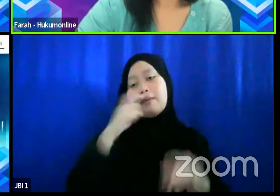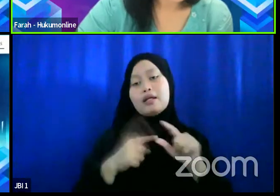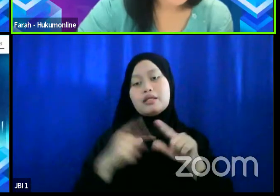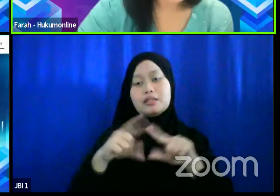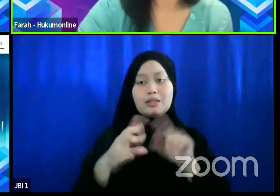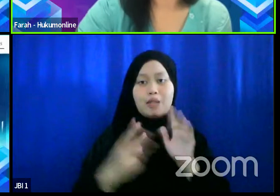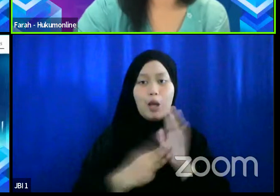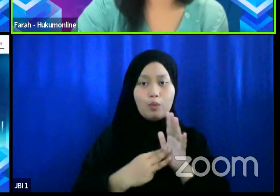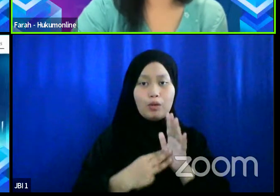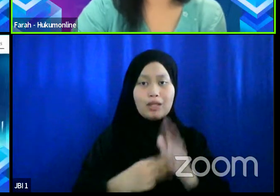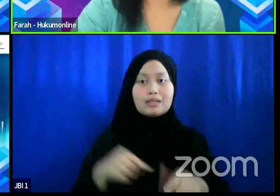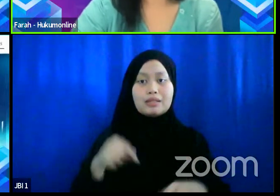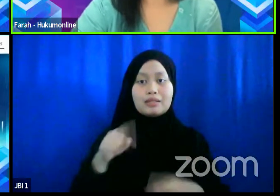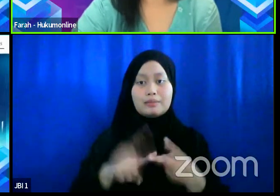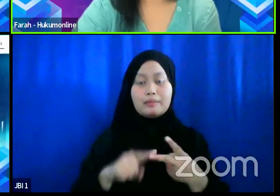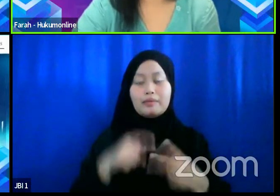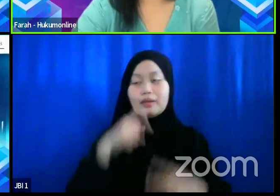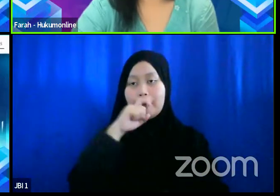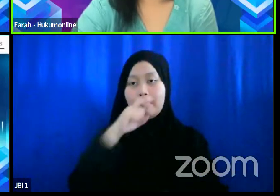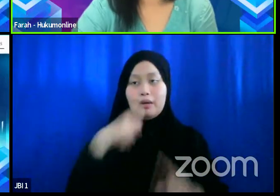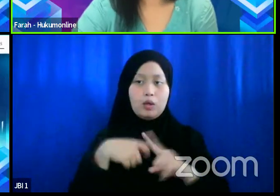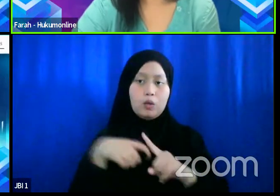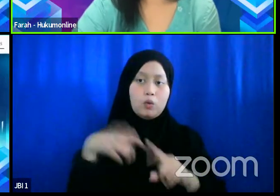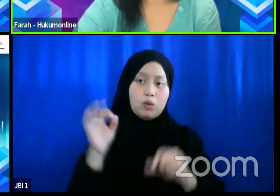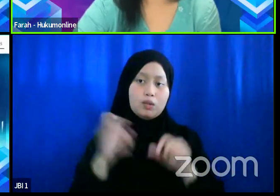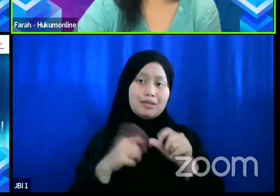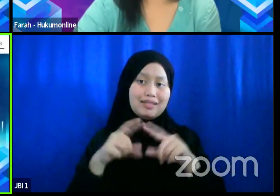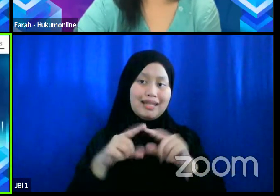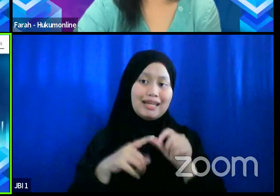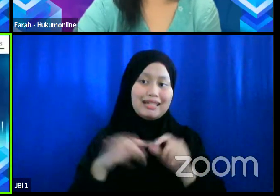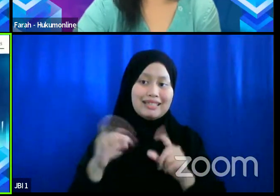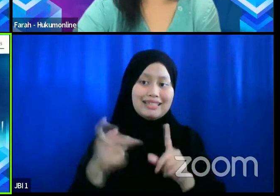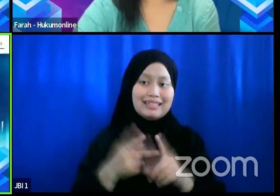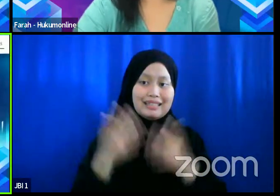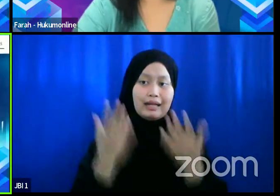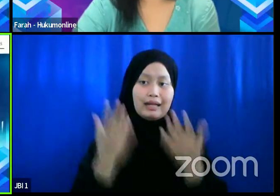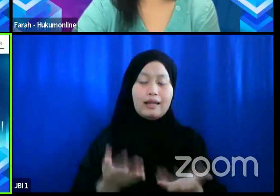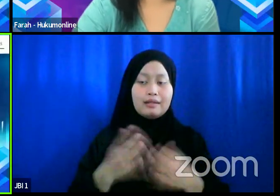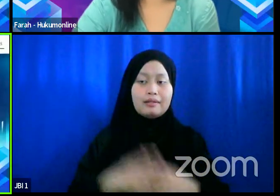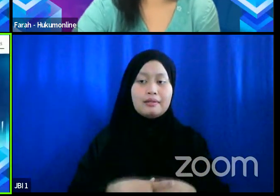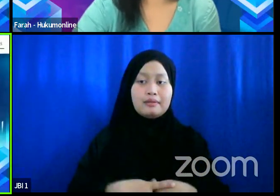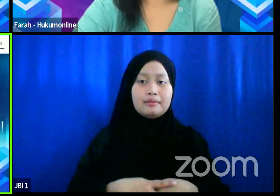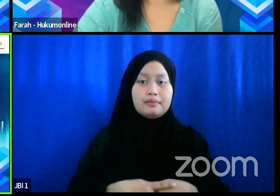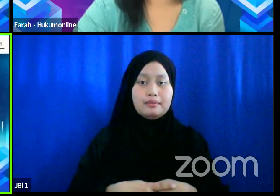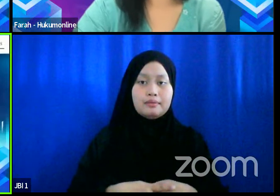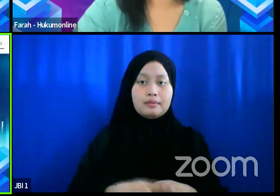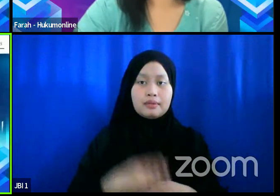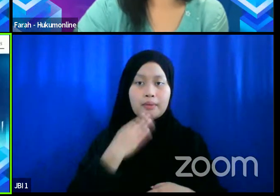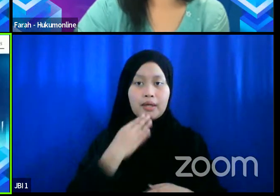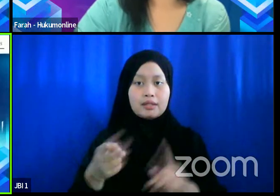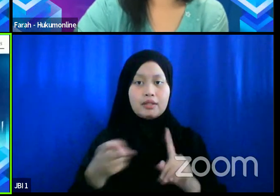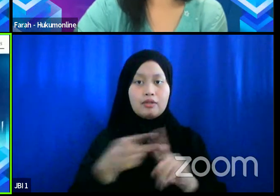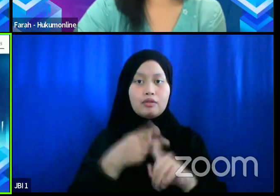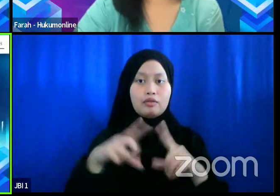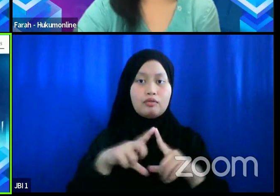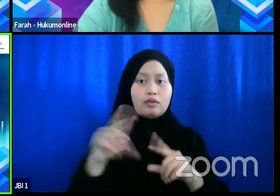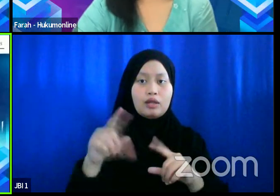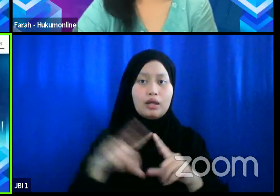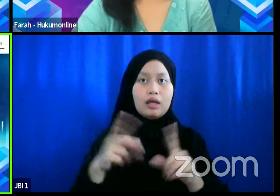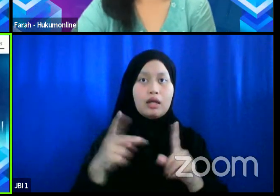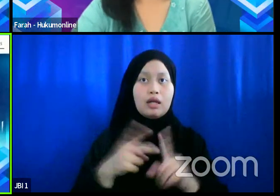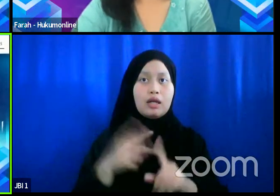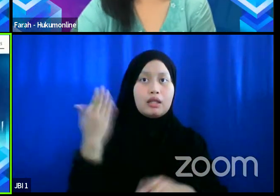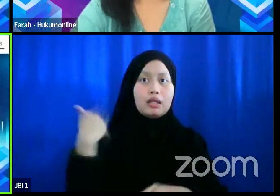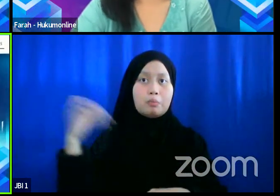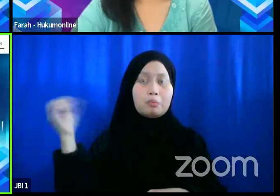pak Kosasih silahkan m Iya makasih Bapak rata disampaikan Pacarmu Itu tepat sekali